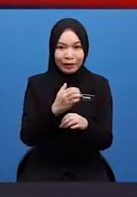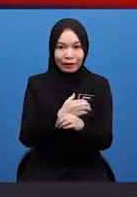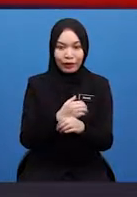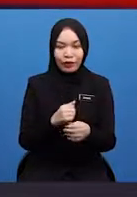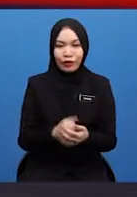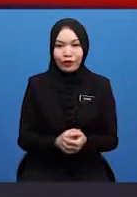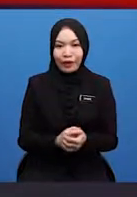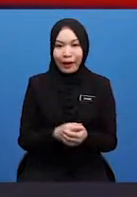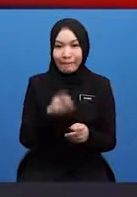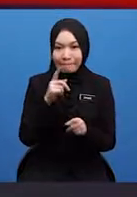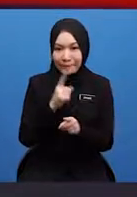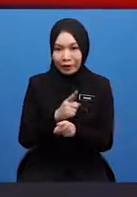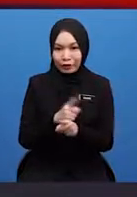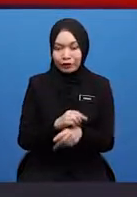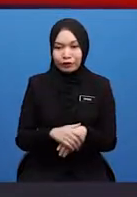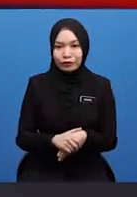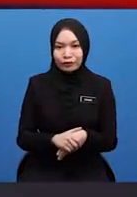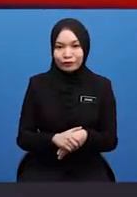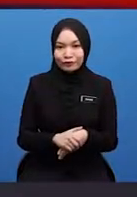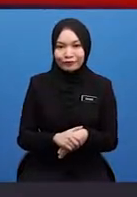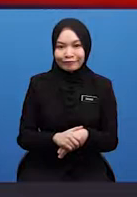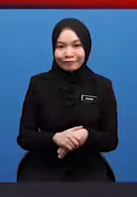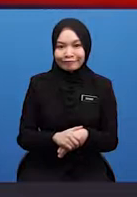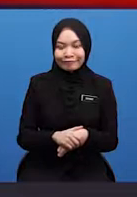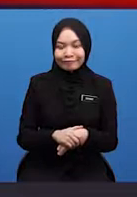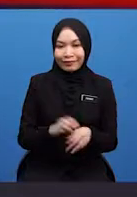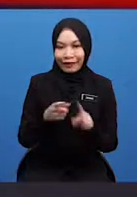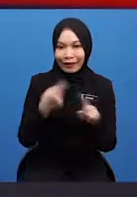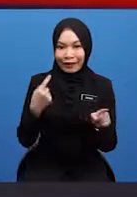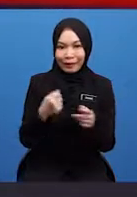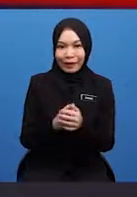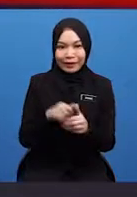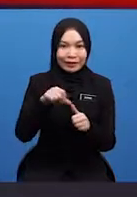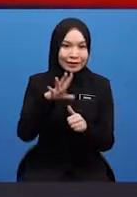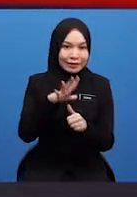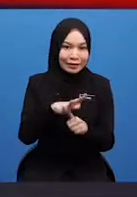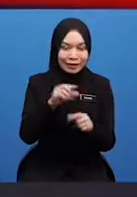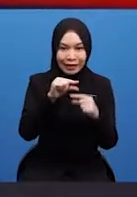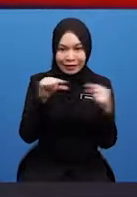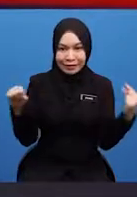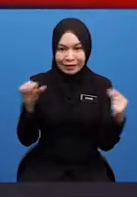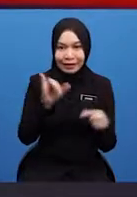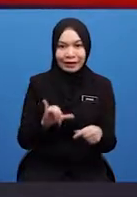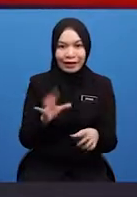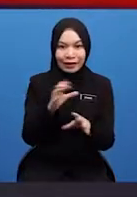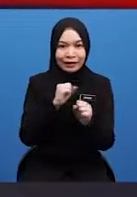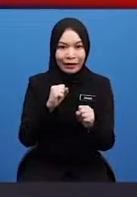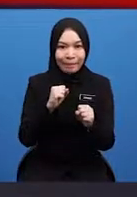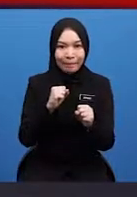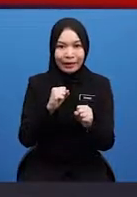ini dihasilkan dengan menggunakan kesan jalinan pelbagai jenis garisan yang menghasilkan